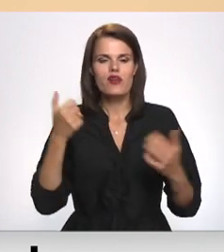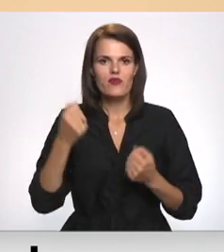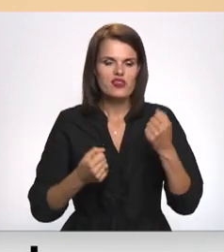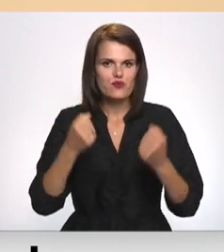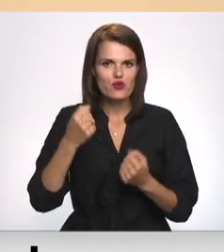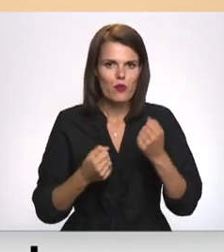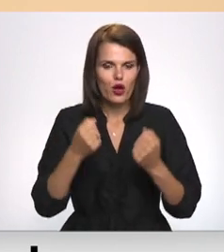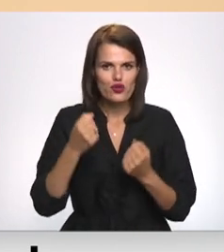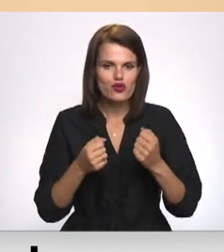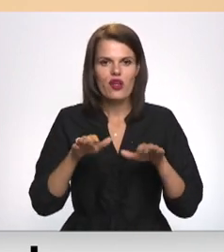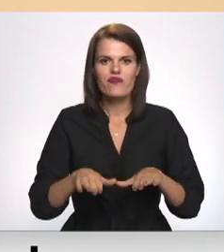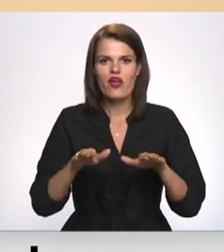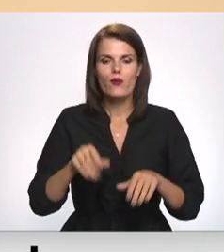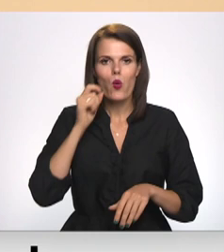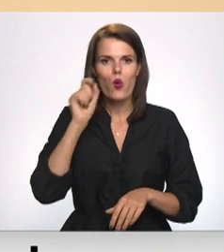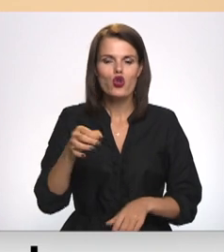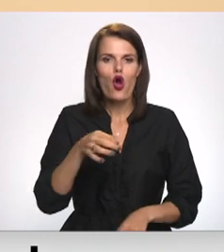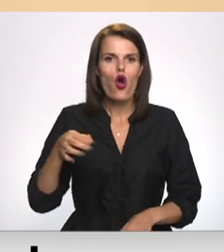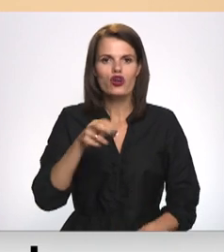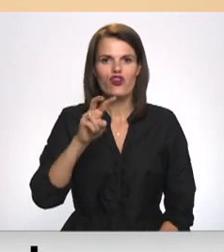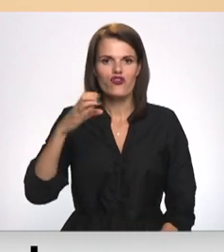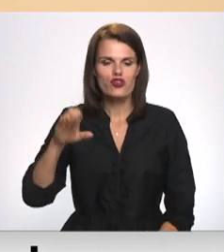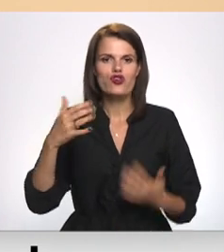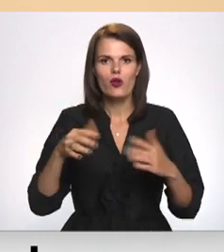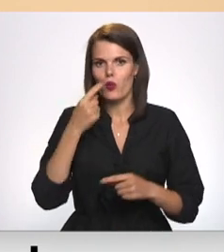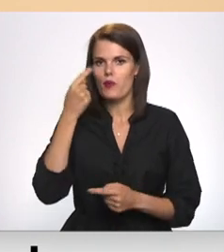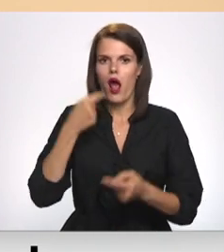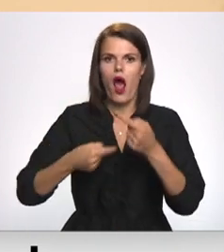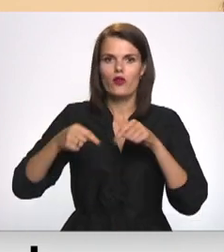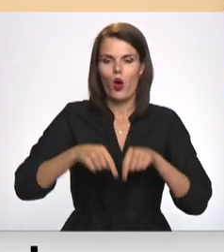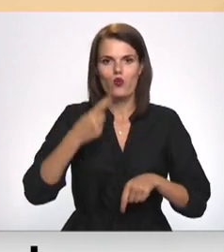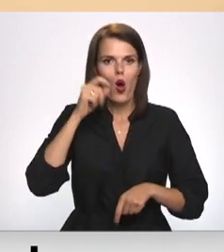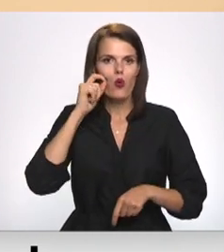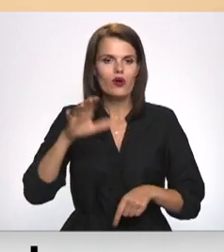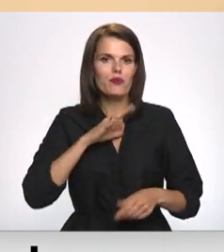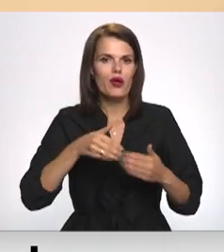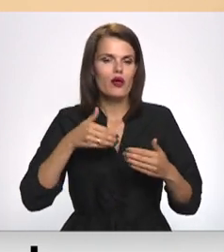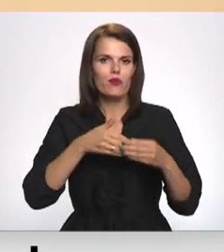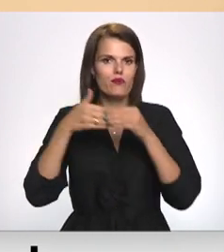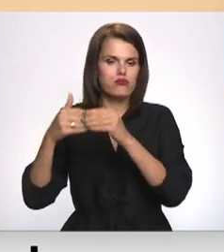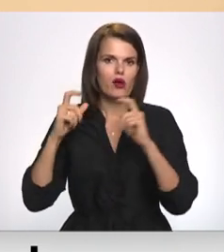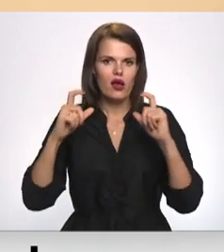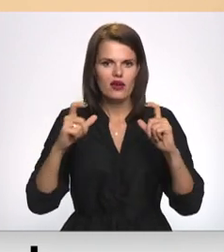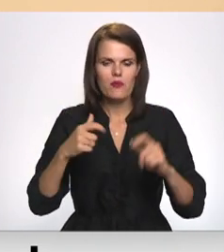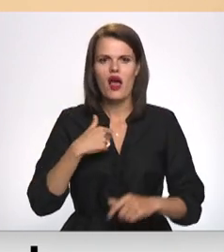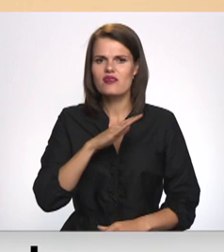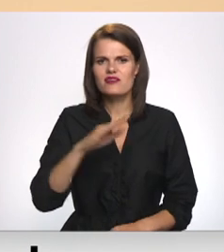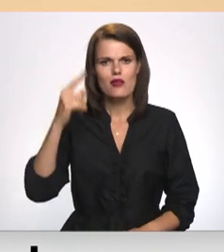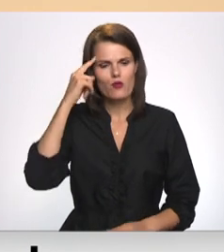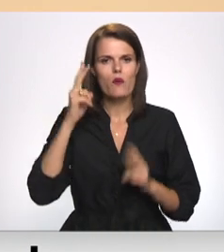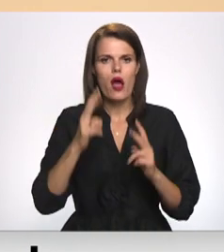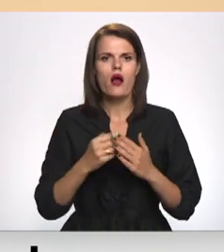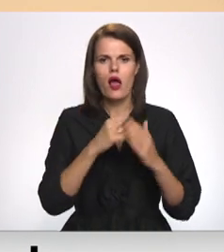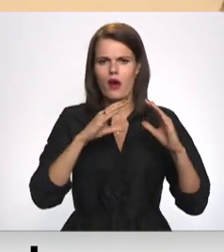mašīnas. Vietējā Ukraiņu organizācija Viči nu pat atgriezās no Ukrainas, kur nogādāja kārtējo kravu. Es nedomāju, ka atbalsts